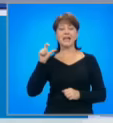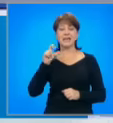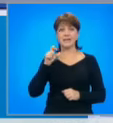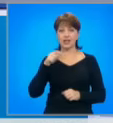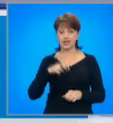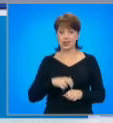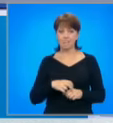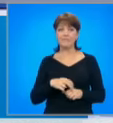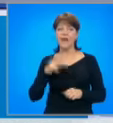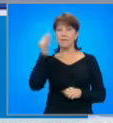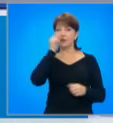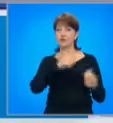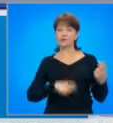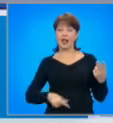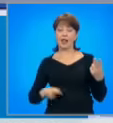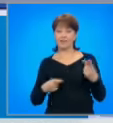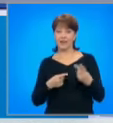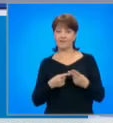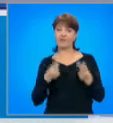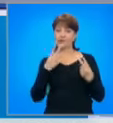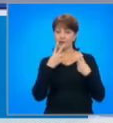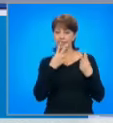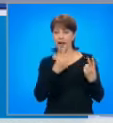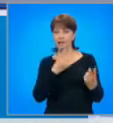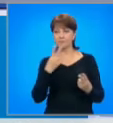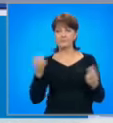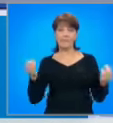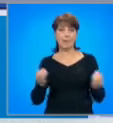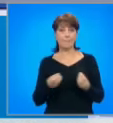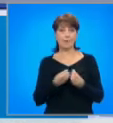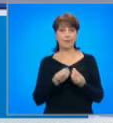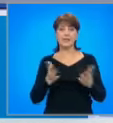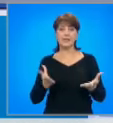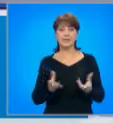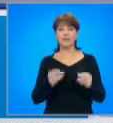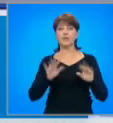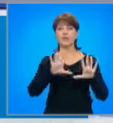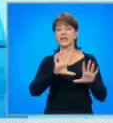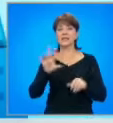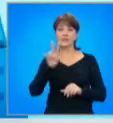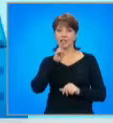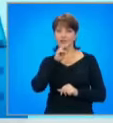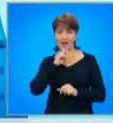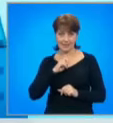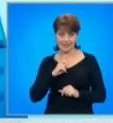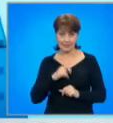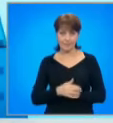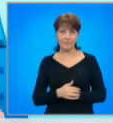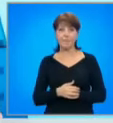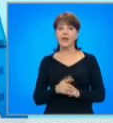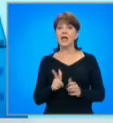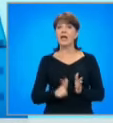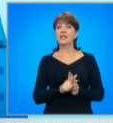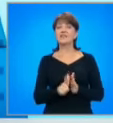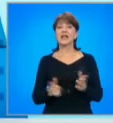следи на живо събитията през целия ден. Специалното студио с водещ Георги Любенов започва в 10:20. И сега към новините от